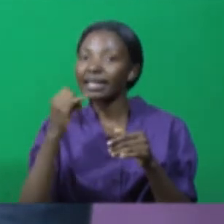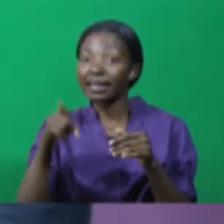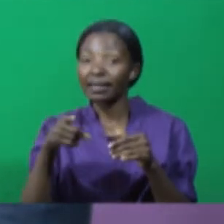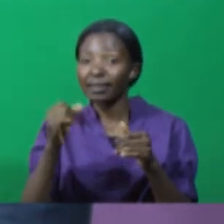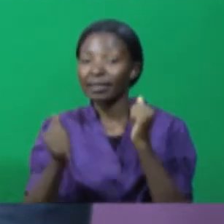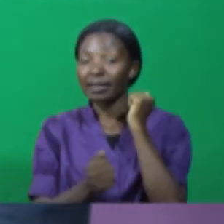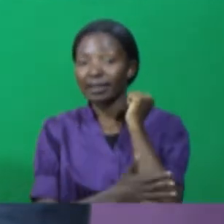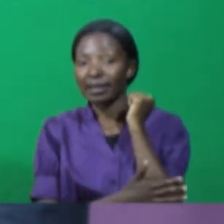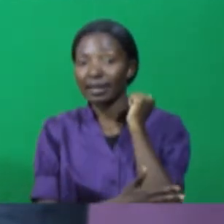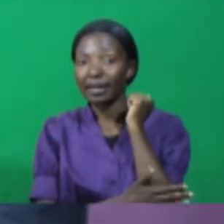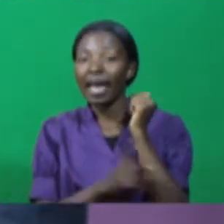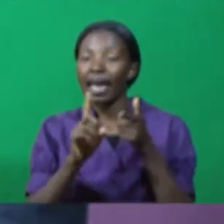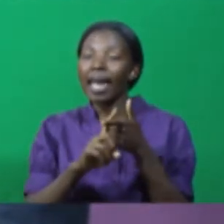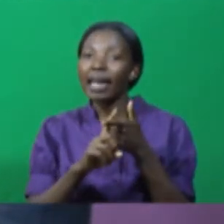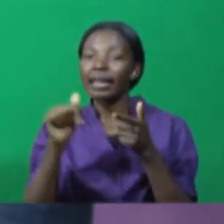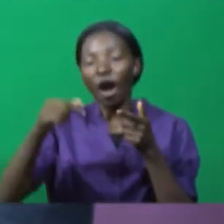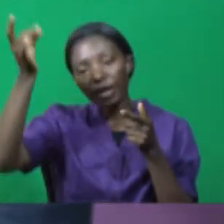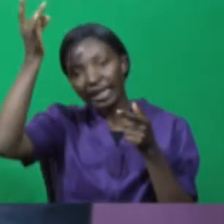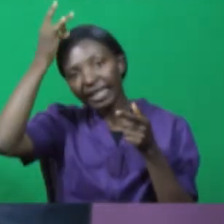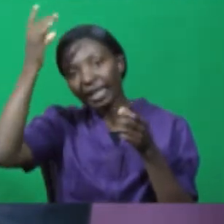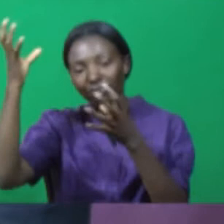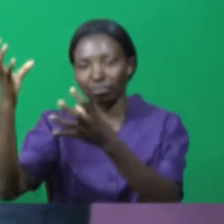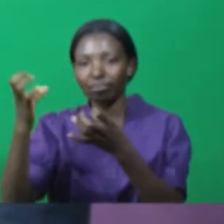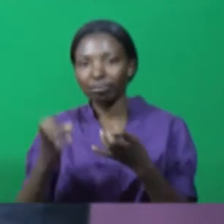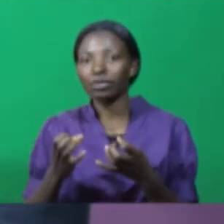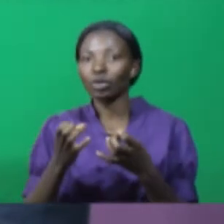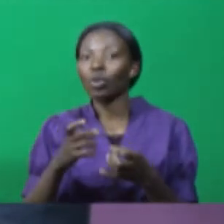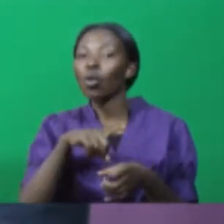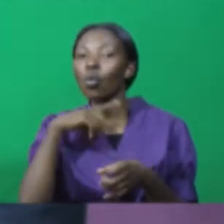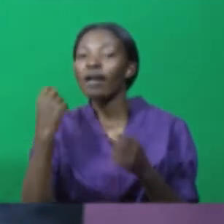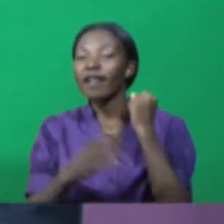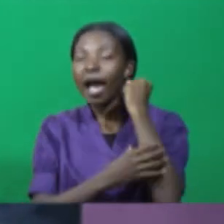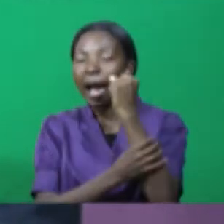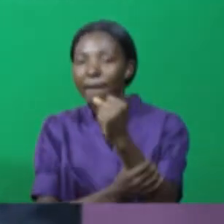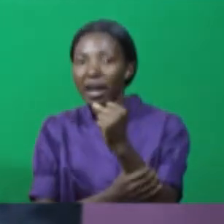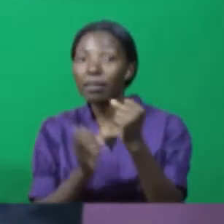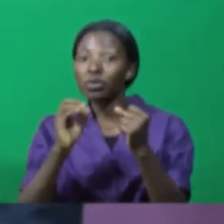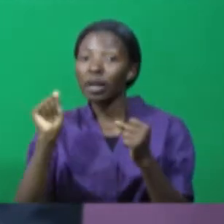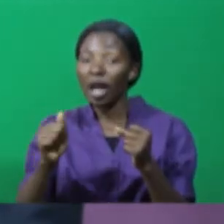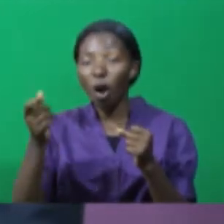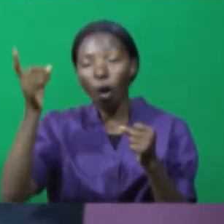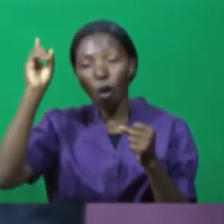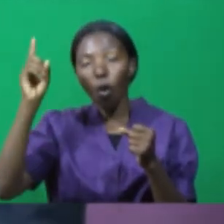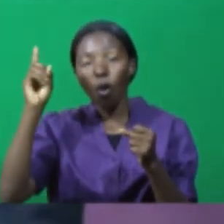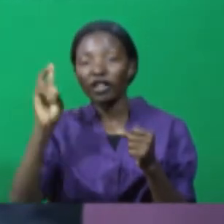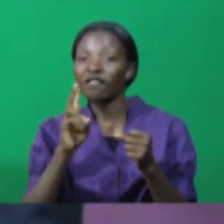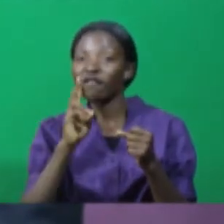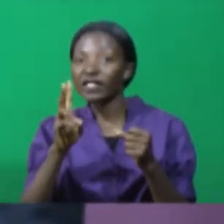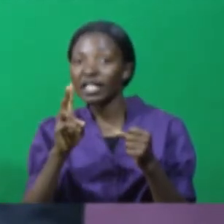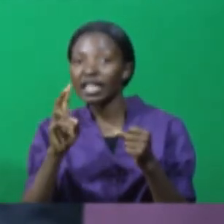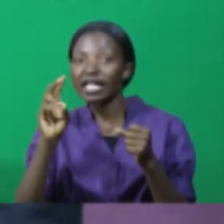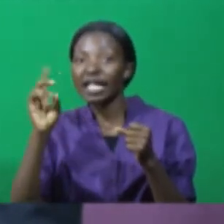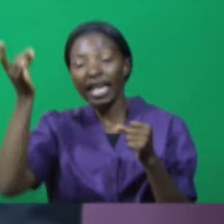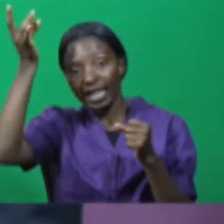egerari akatuma vanhu kundotora Sara. Asi Mwari wakauya kuna Abimeleki usiku pakurota akati kwaari. Tarira